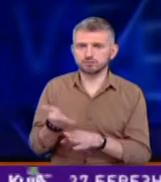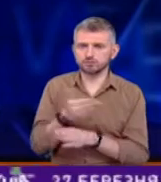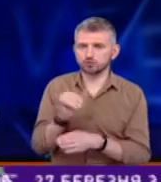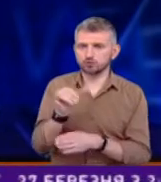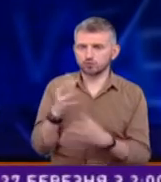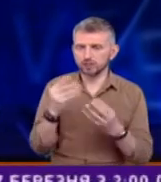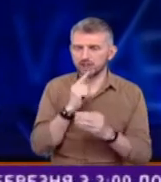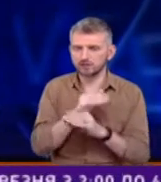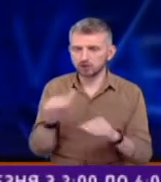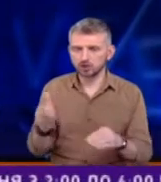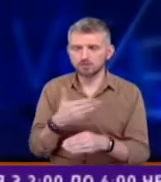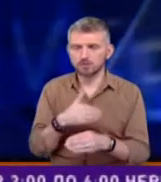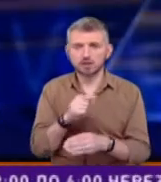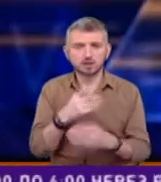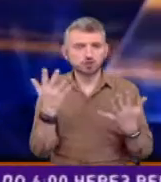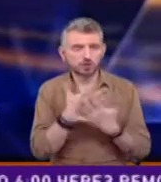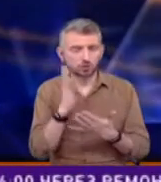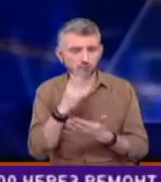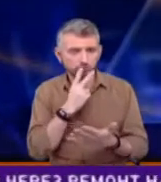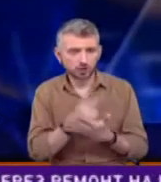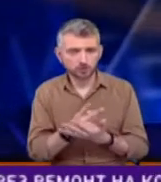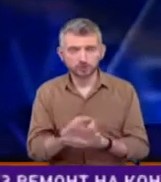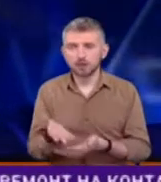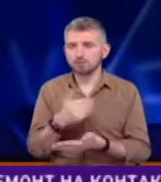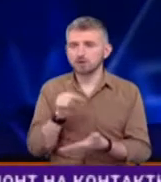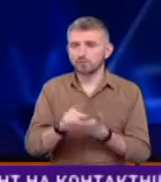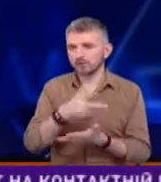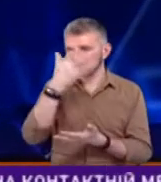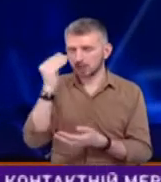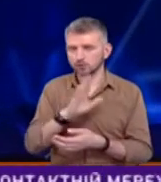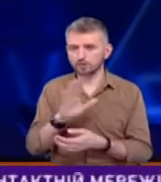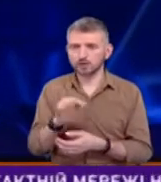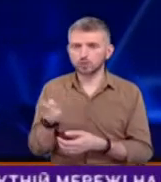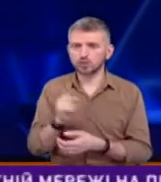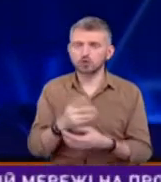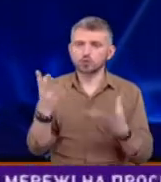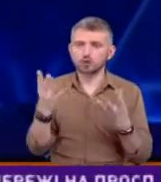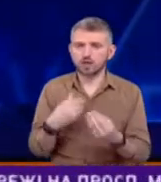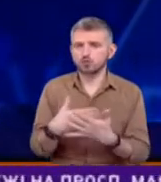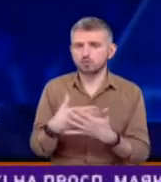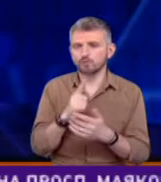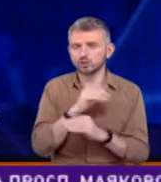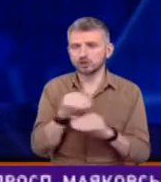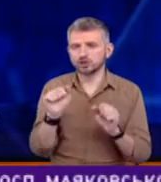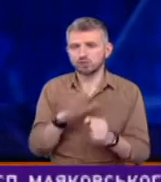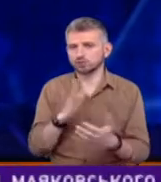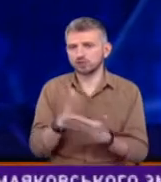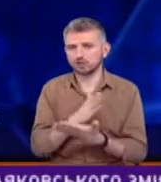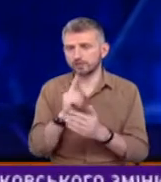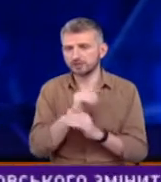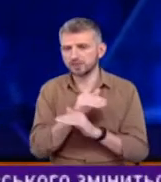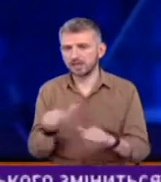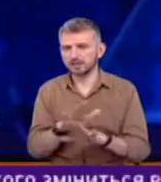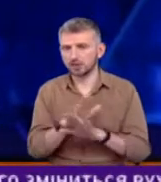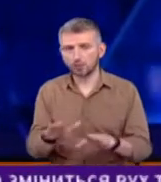субота, день тиші. Ми повинні... А вже кіно, кажуть, будуть так, показувати. Ми повинні не забувати про те, що день умовної тиші може бути зовсім не тихо.